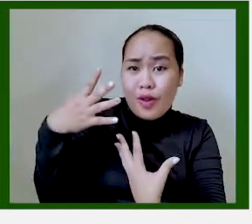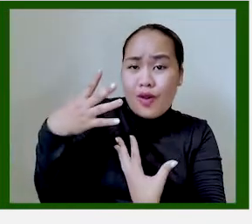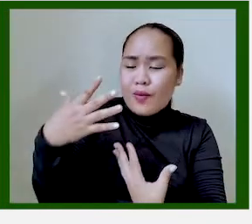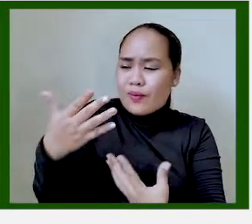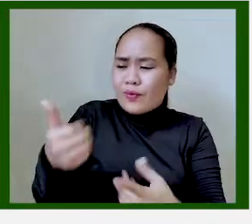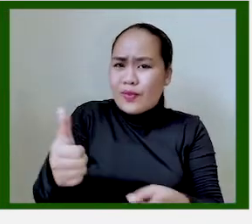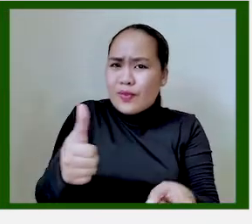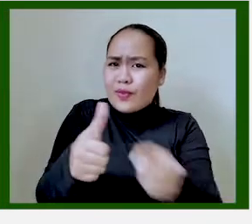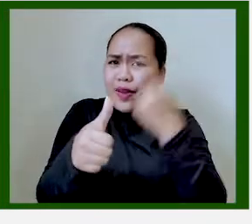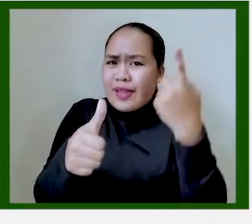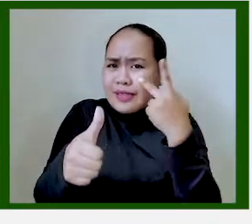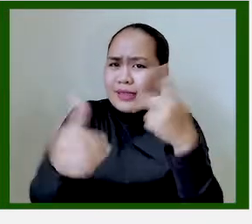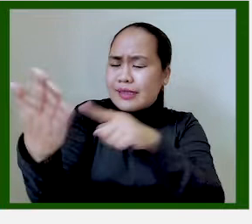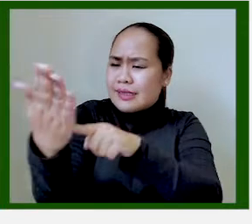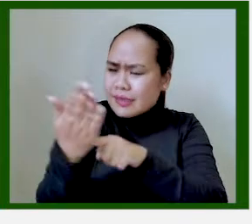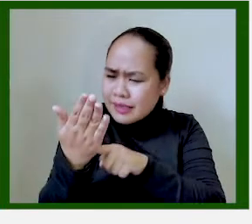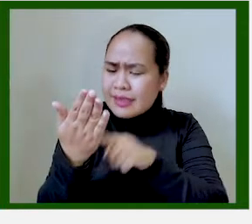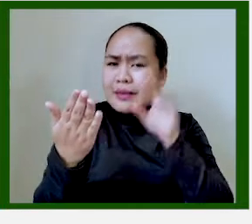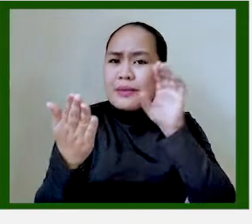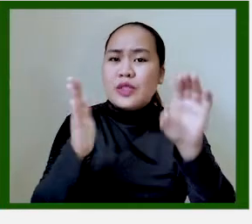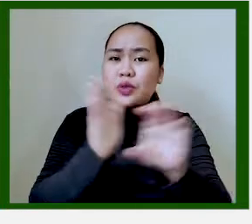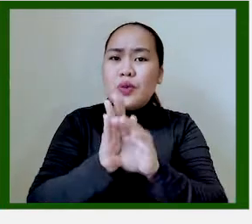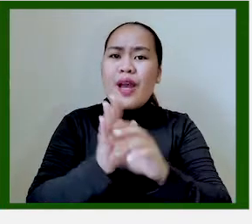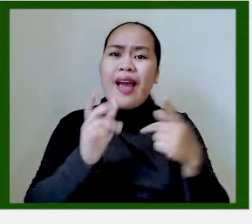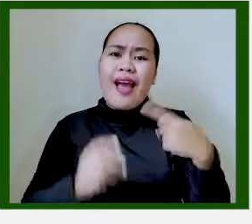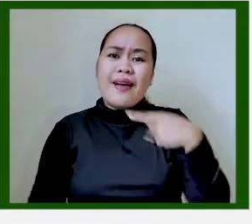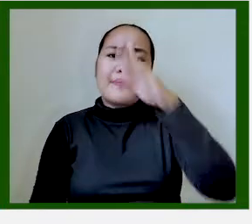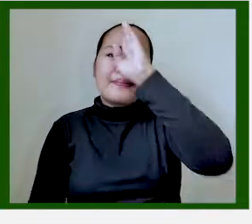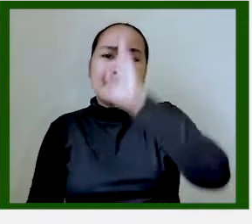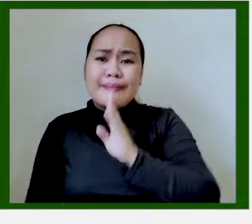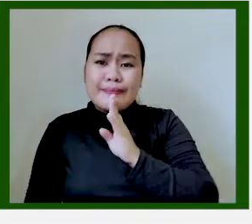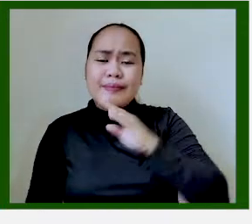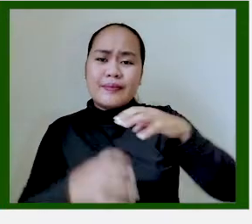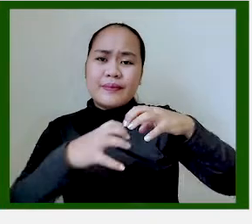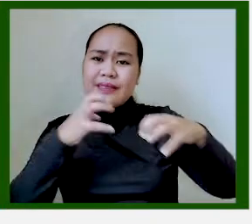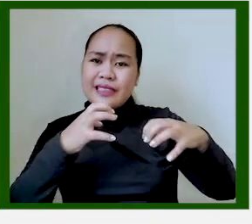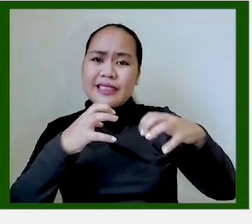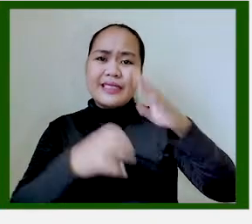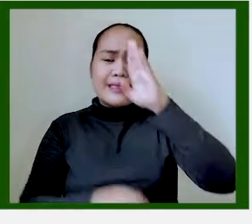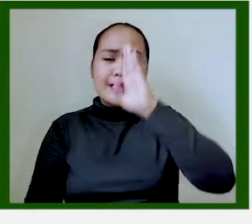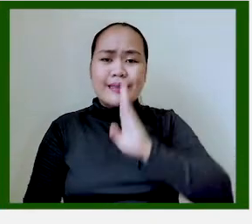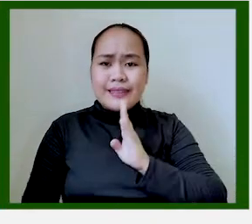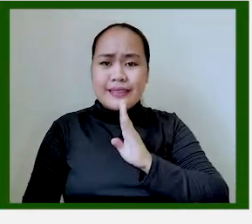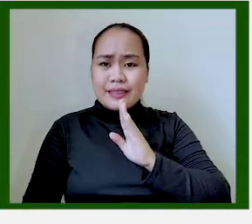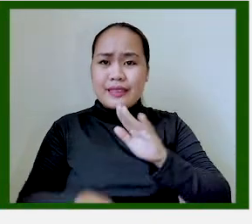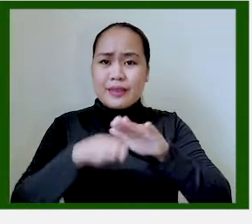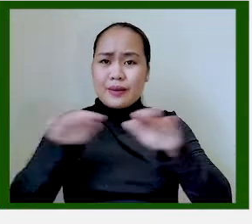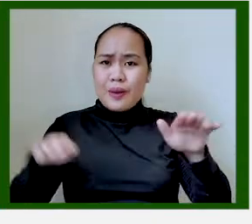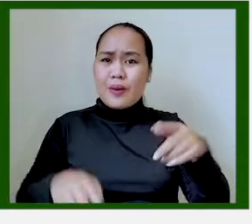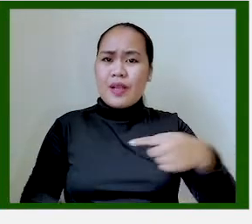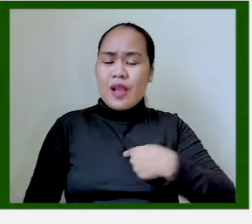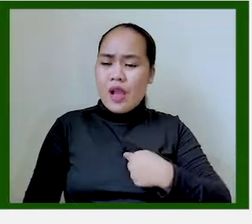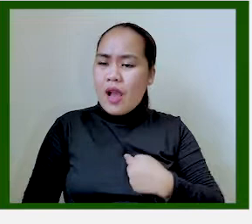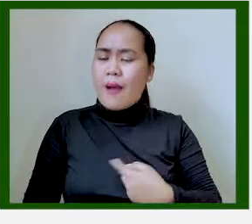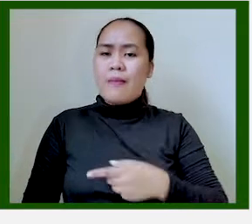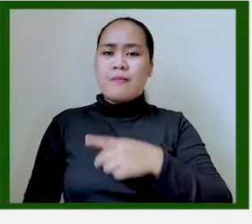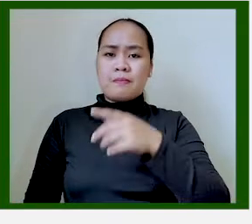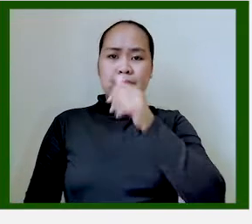unang larawan na merong nabitak, no, na bahagi ng kalsada, no. So kaagad po tayo